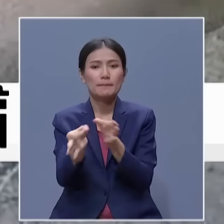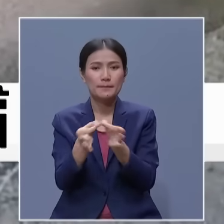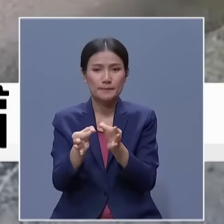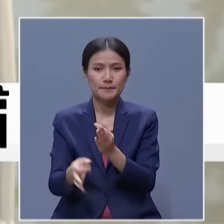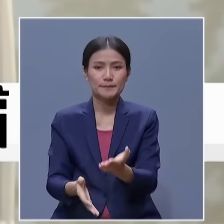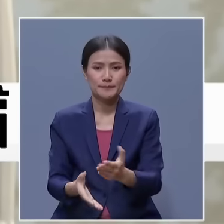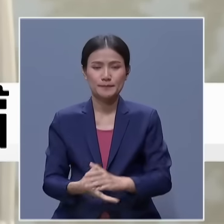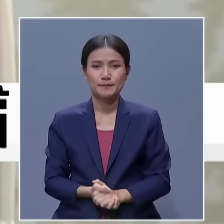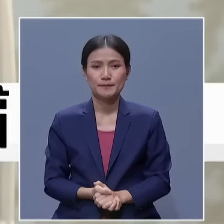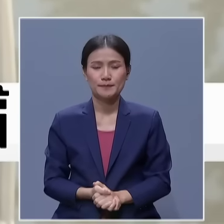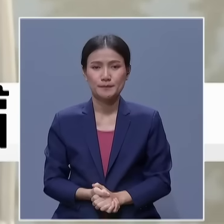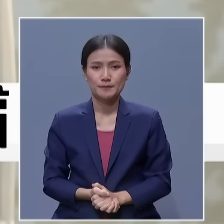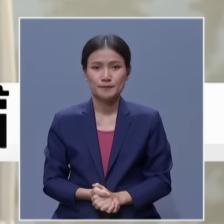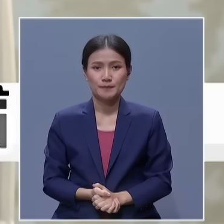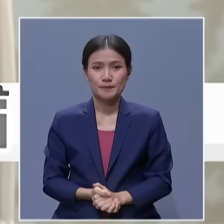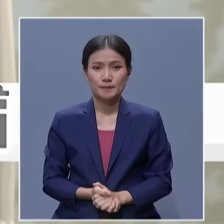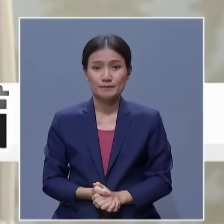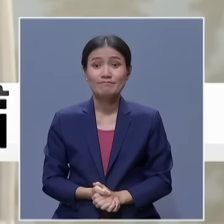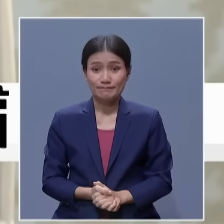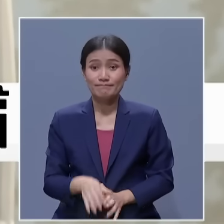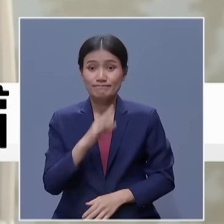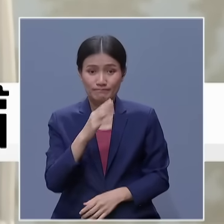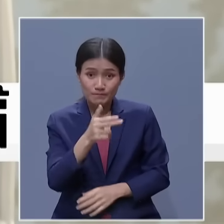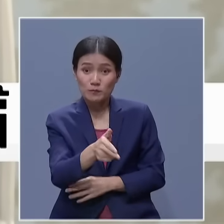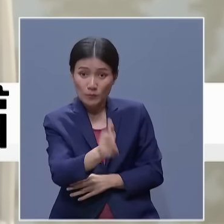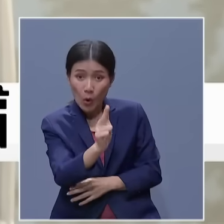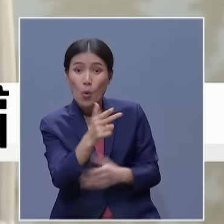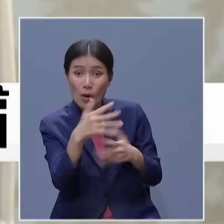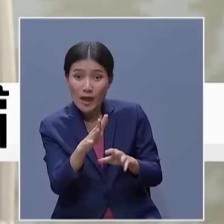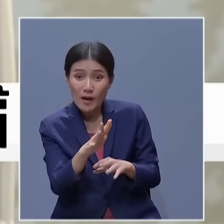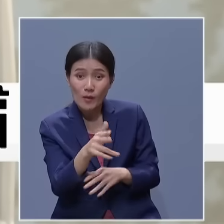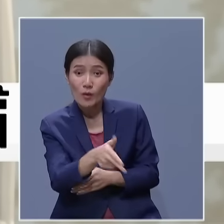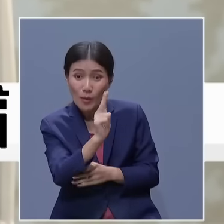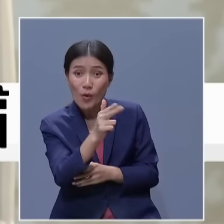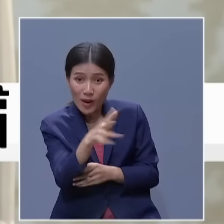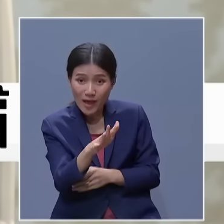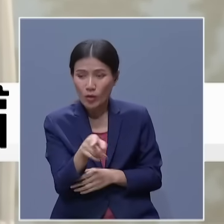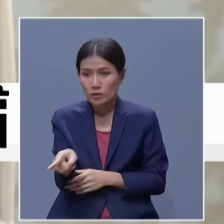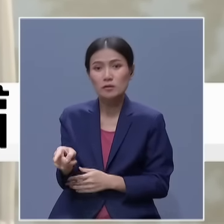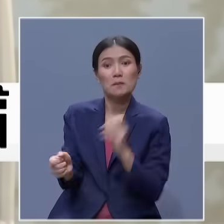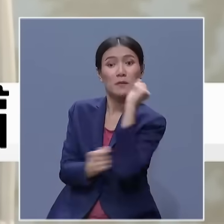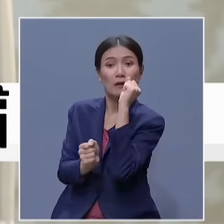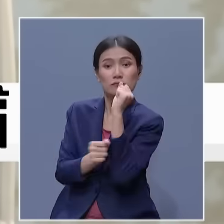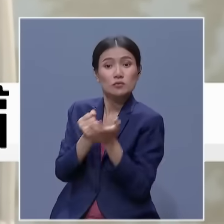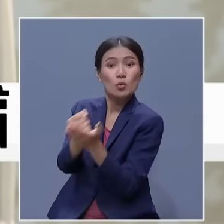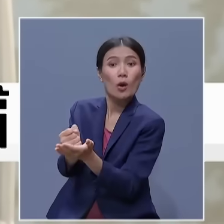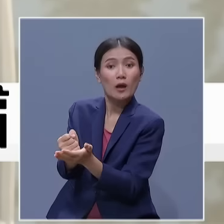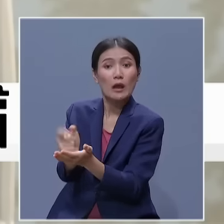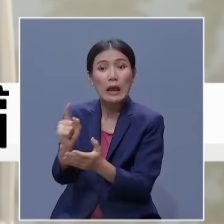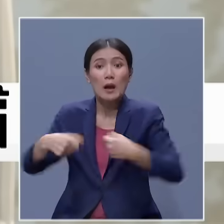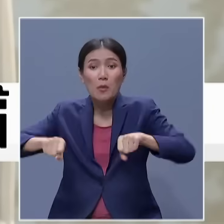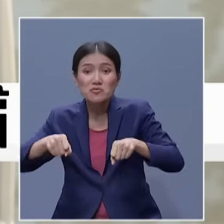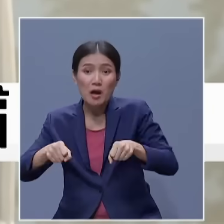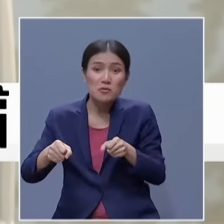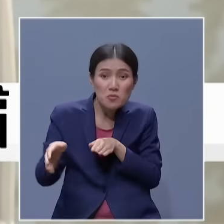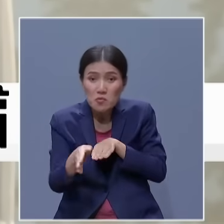ตำรวจหลังจากเกิดเหตุแล้วนะครับก็ช่วยผู้กระทำผิดนะครับ เช่นขับรถนำบ้างขับรถต